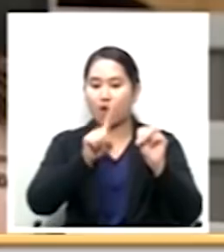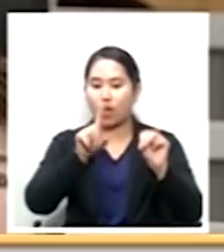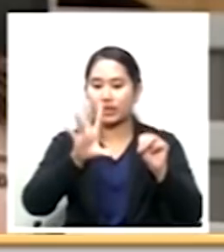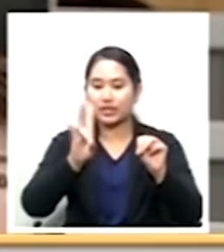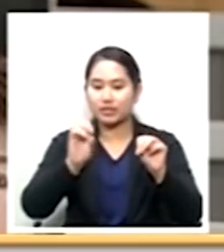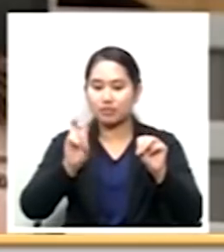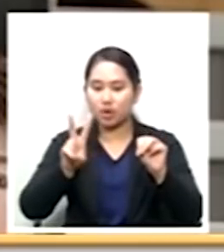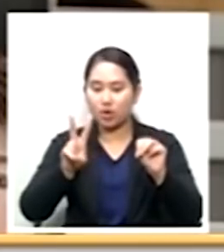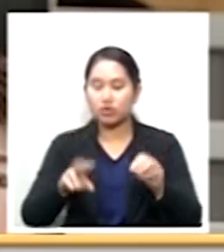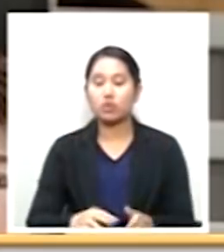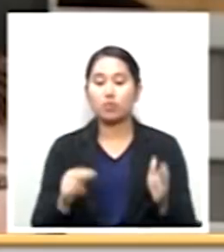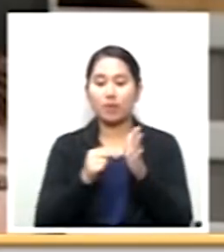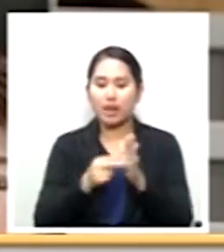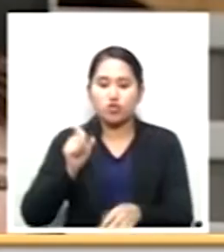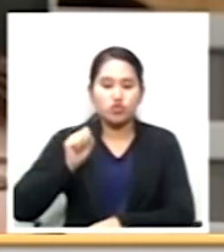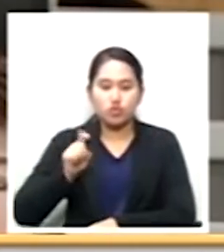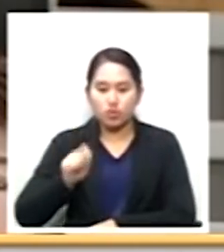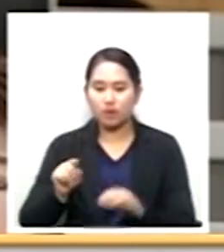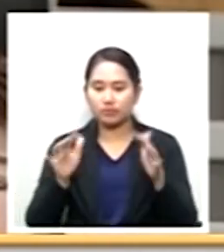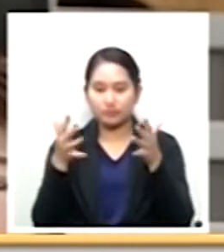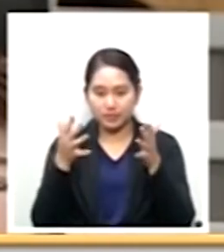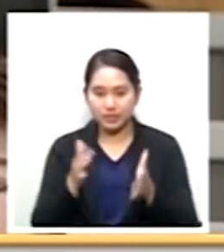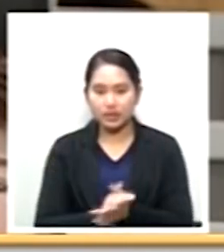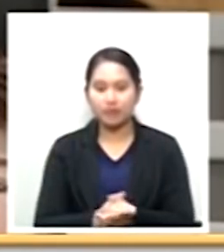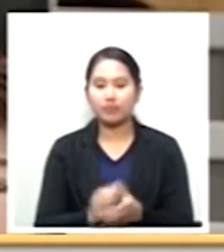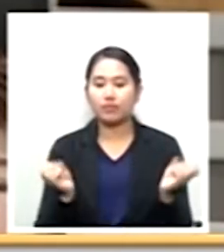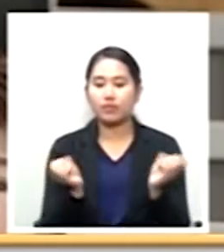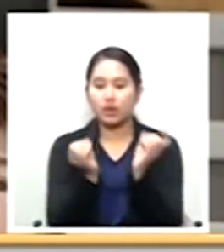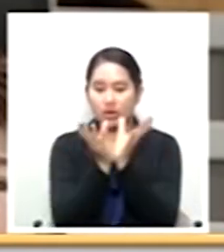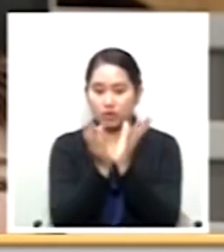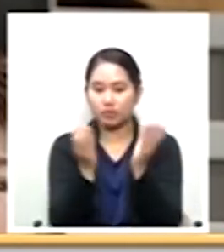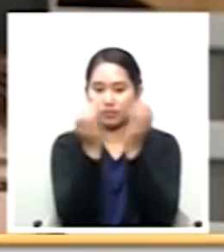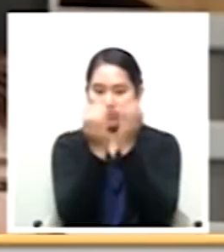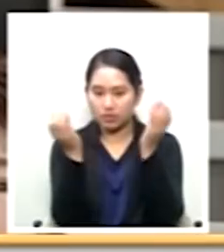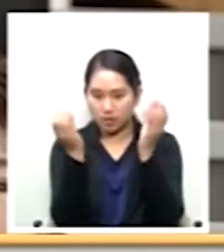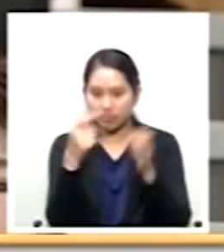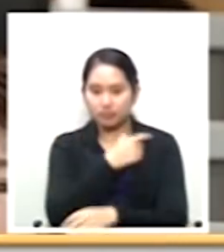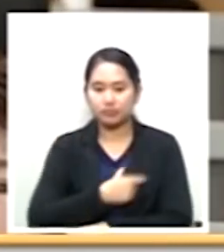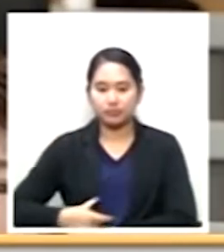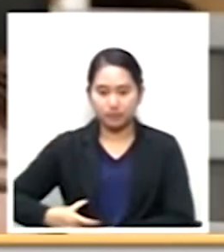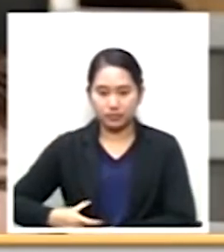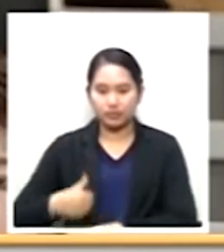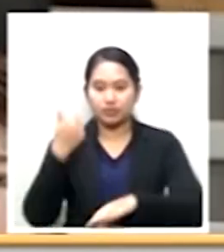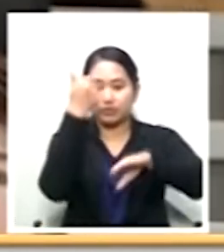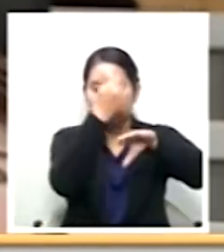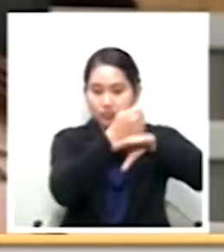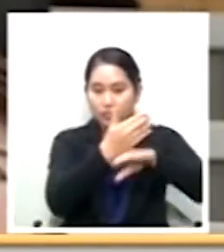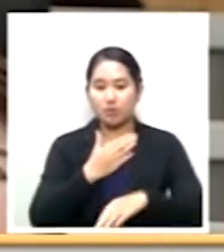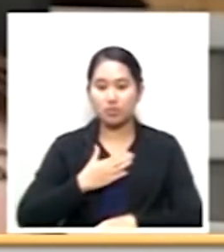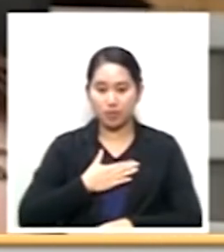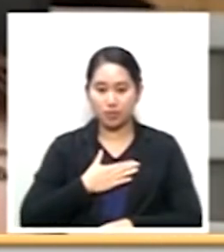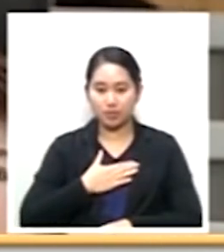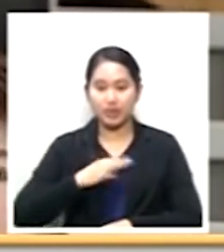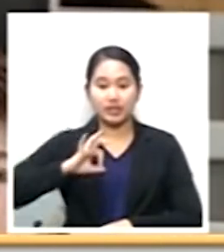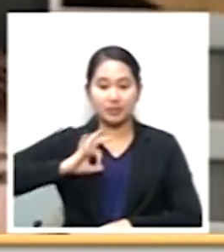ม่เป็นเรื่องจำเป็นฉุกเฉินเร่งด่วนและส่งผลกระทบต่อระบอบประชาธิปไตยอันมีพระมหากษัตริย์ทรงเป็นประมุขผมในฐานะ